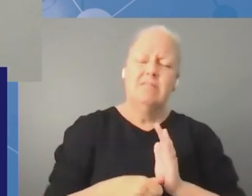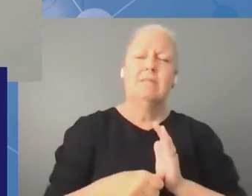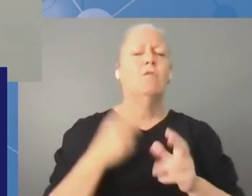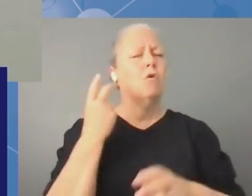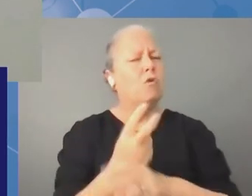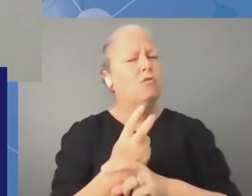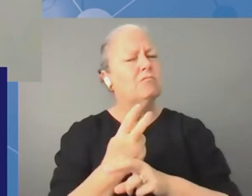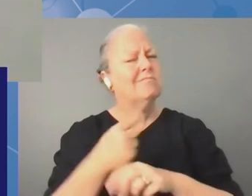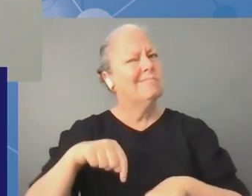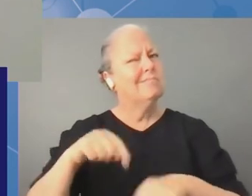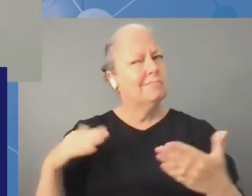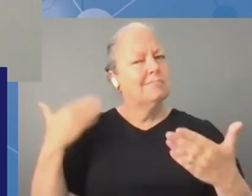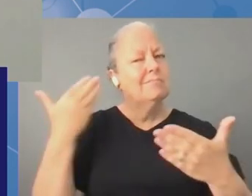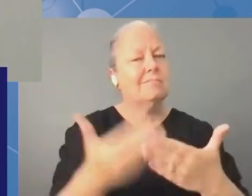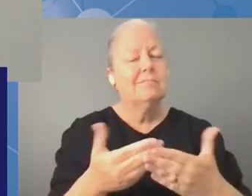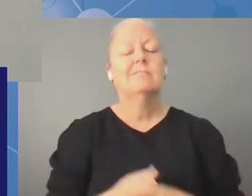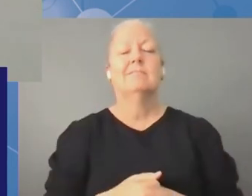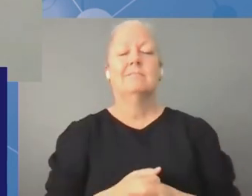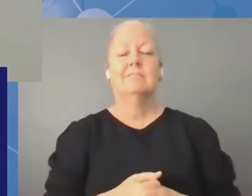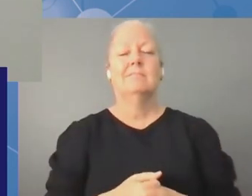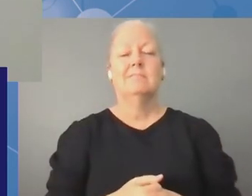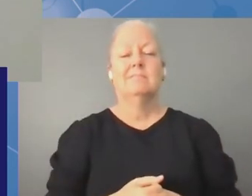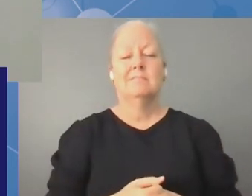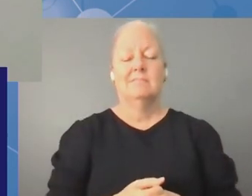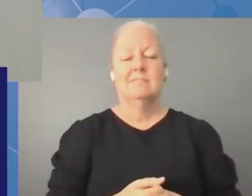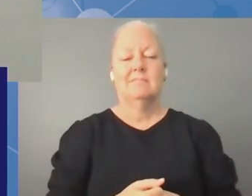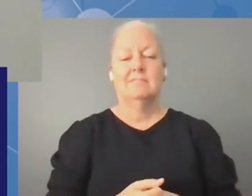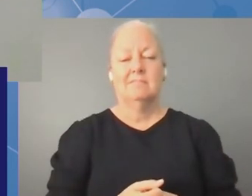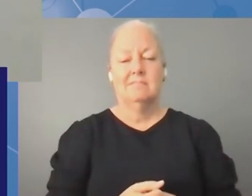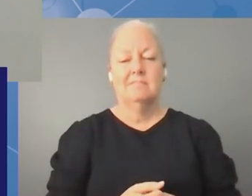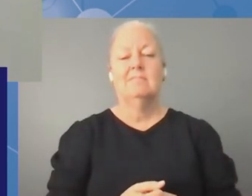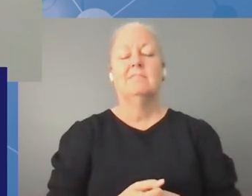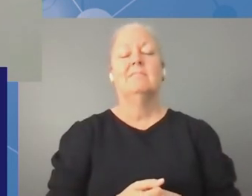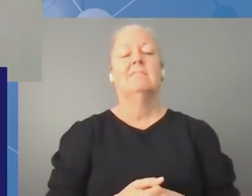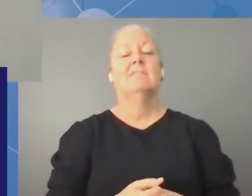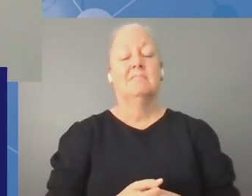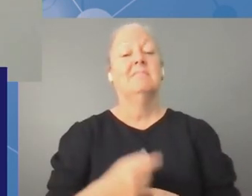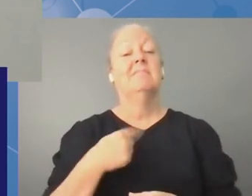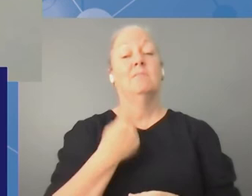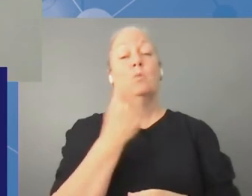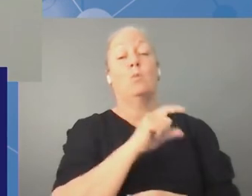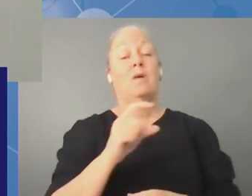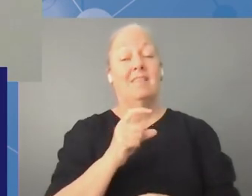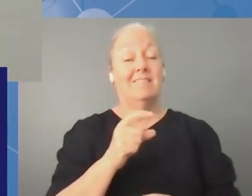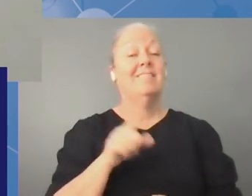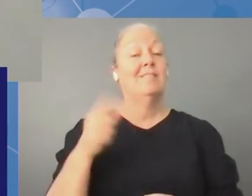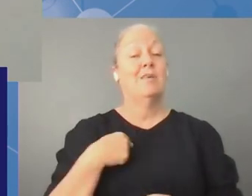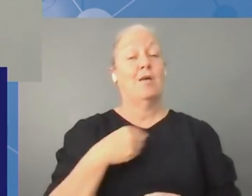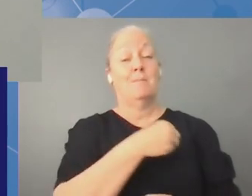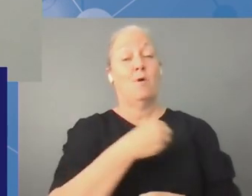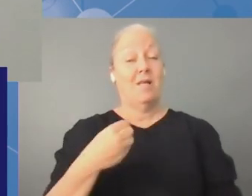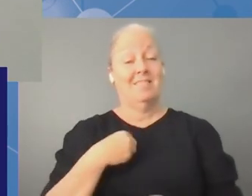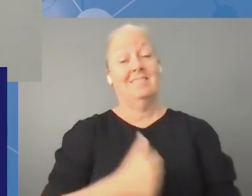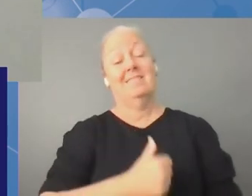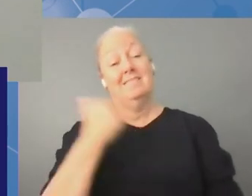إقامة هذا المؤتمر بشكل هجين في هذه الظروف الصعبة. أنا شاكركم على